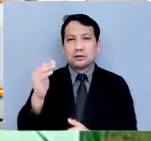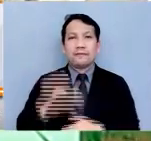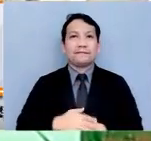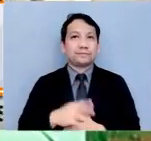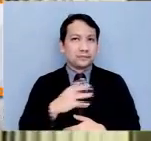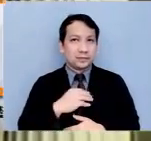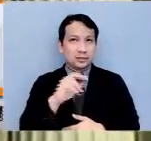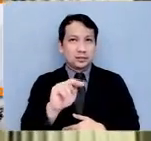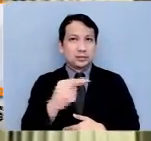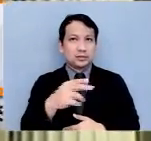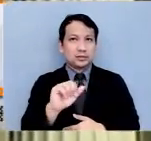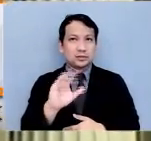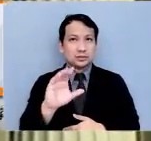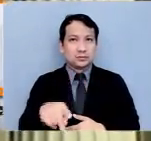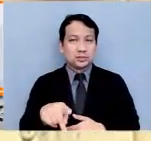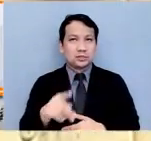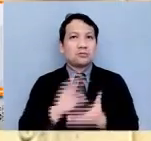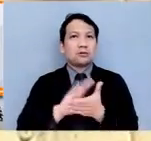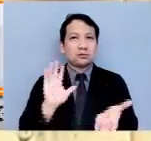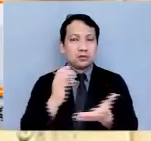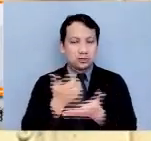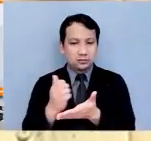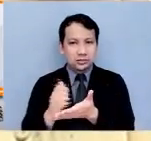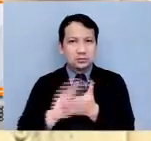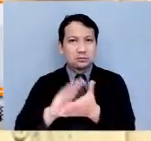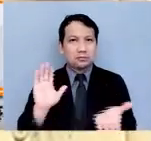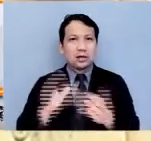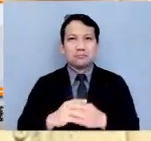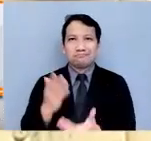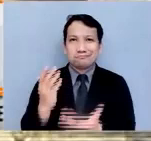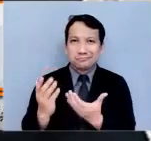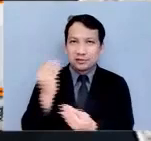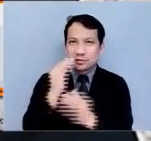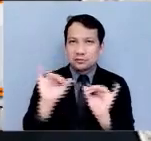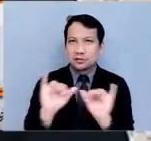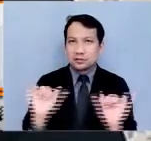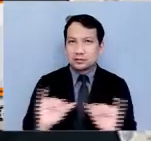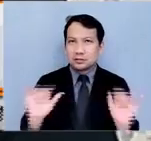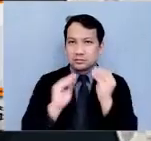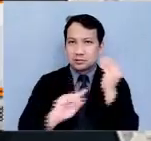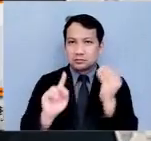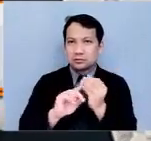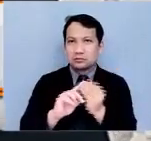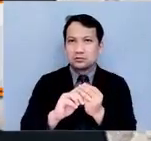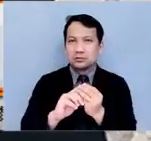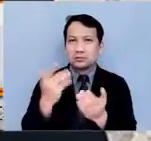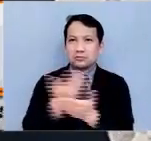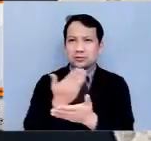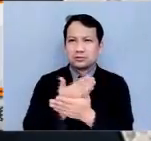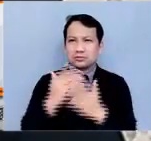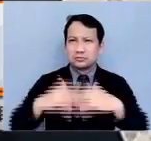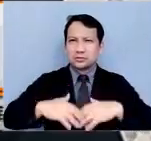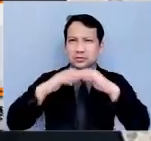ang NHCP na magiging magastos ito. Usually, medyo pareho lang siya sa cost ng bagong gusali